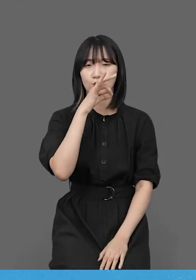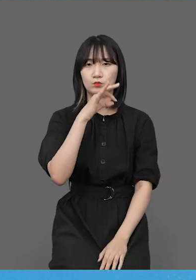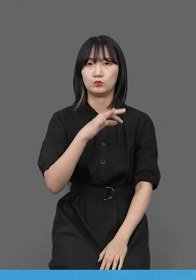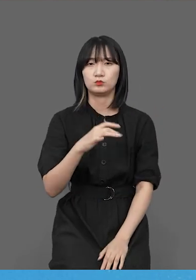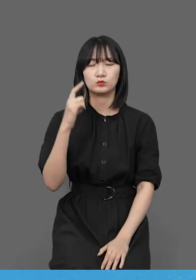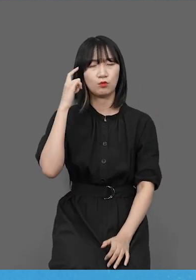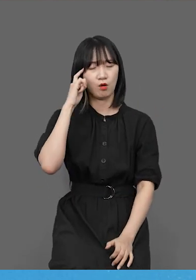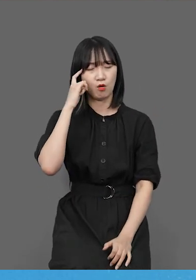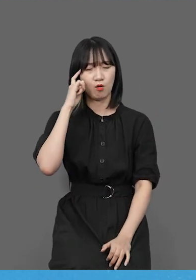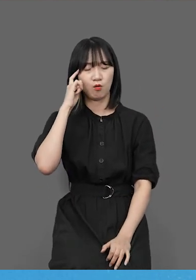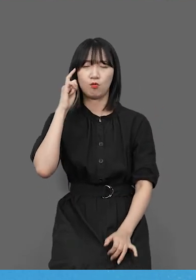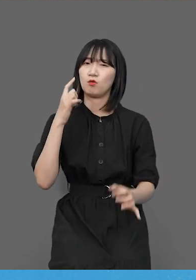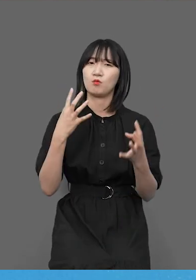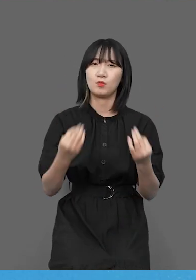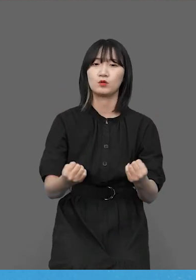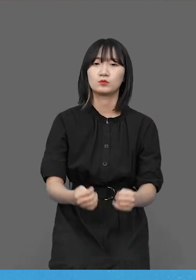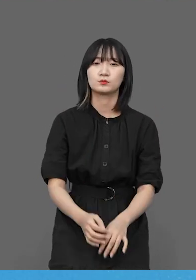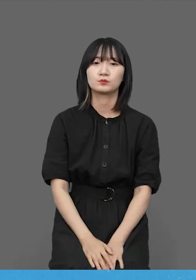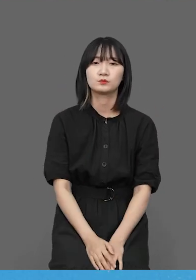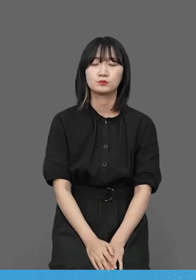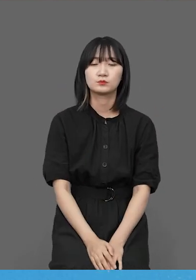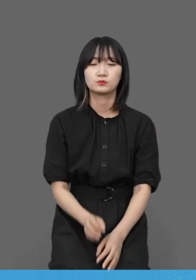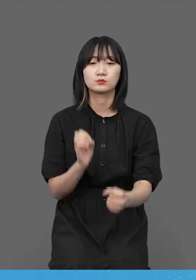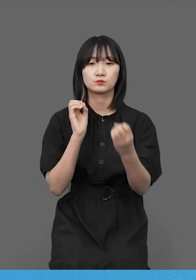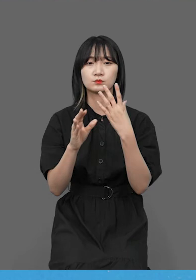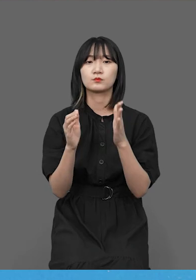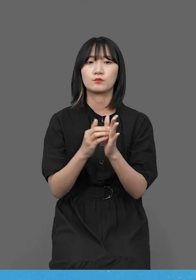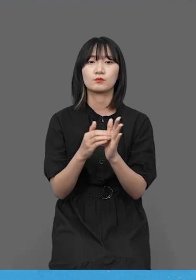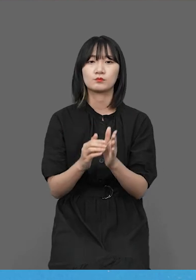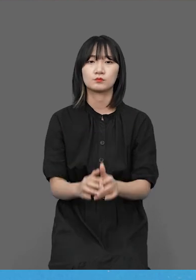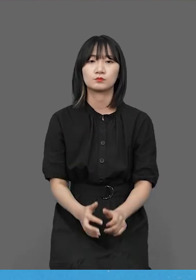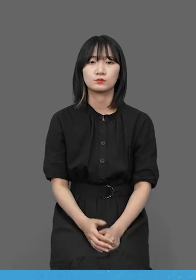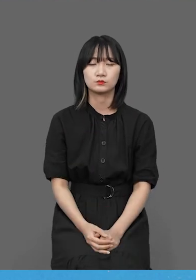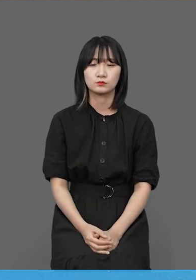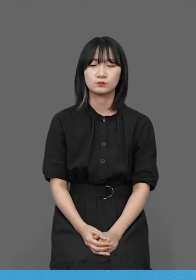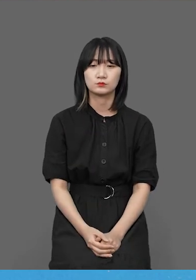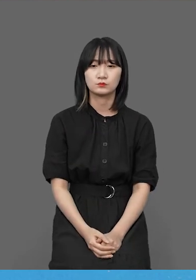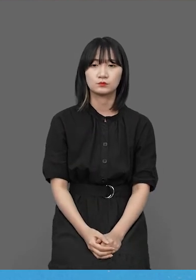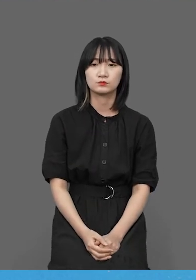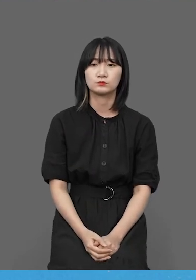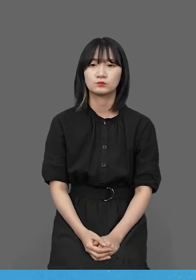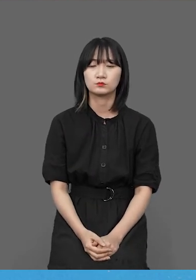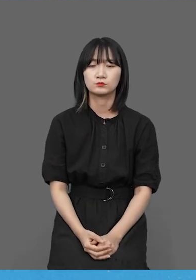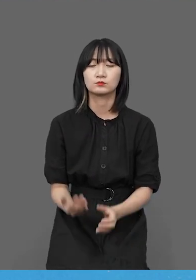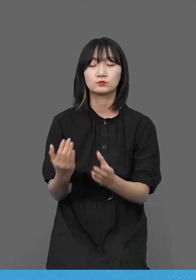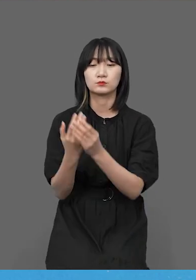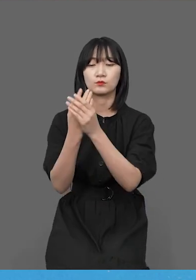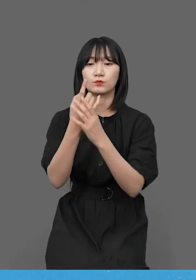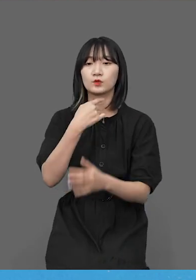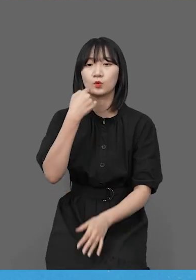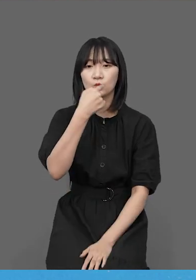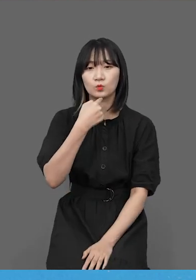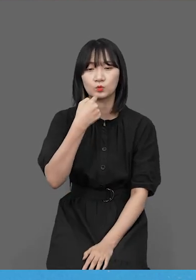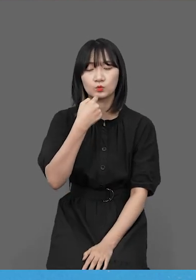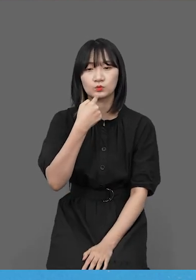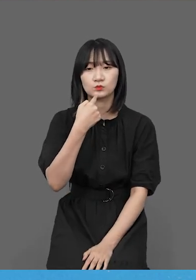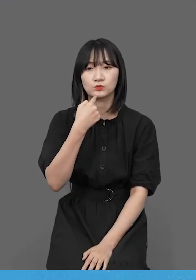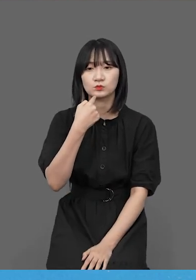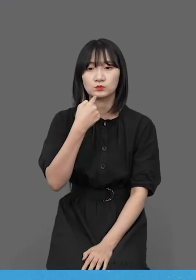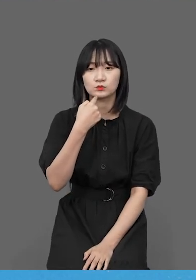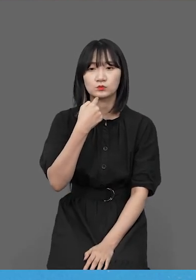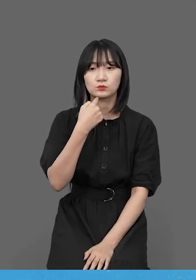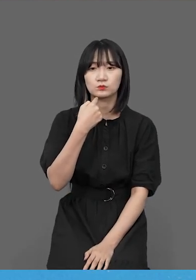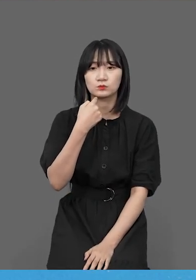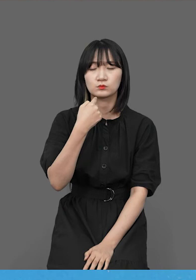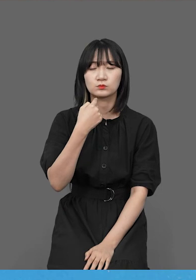때가 너무 많으니까요, 이러면서 대답을 하는 걸 봅니다. 그러면서 진화론에 대해서도 진화,